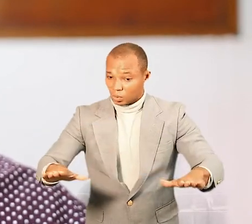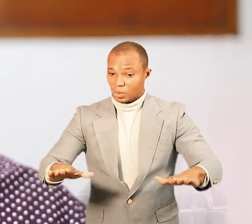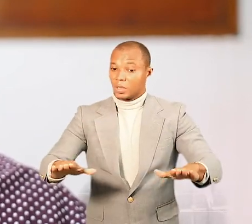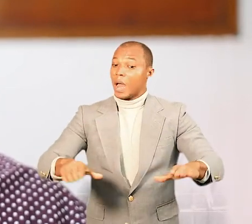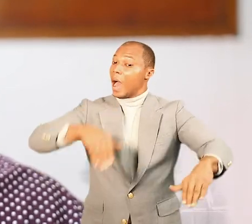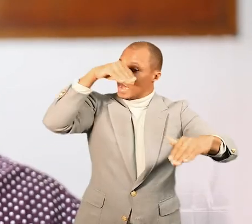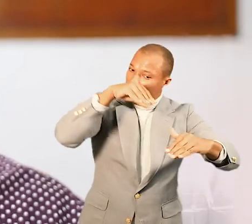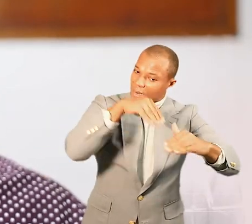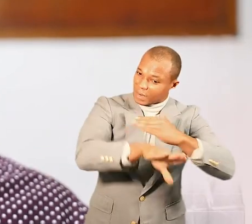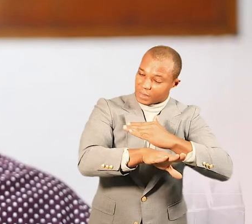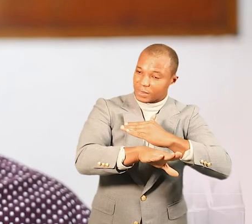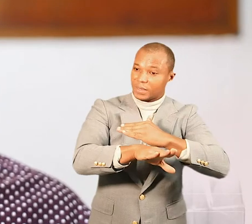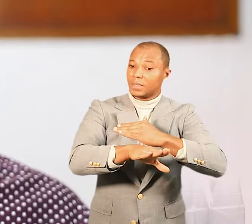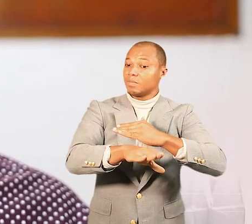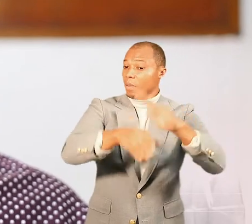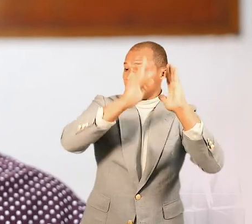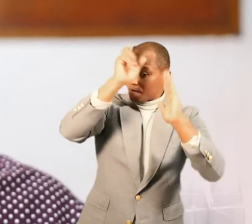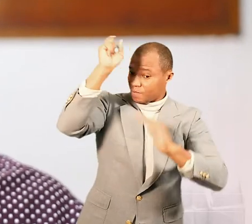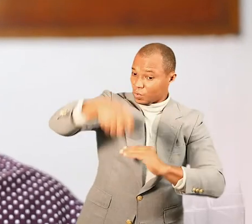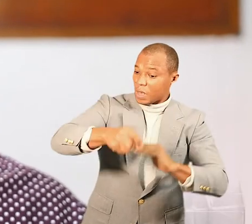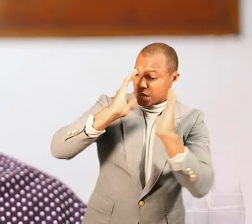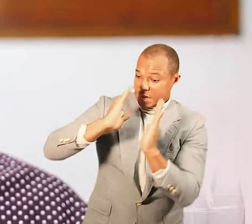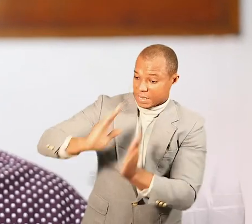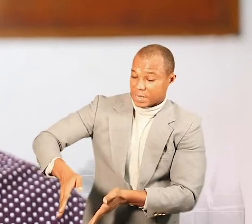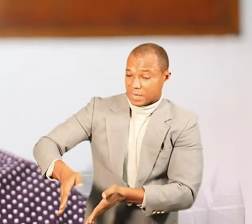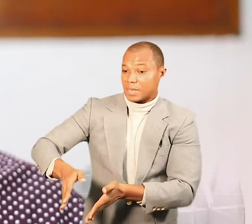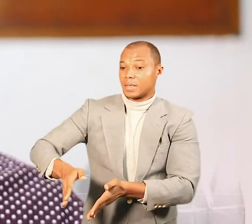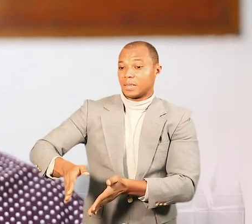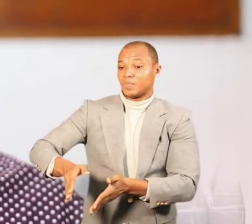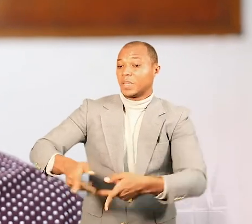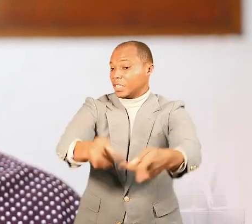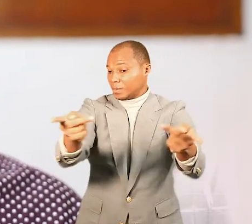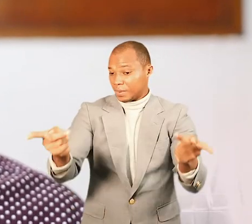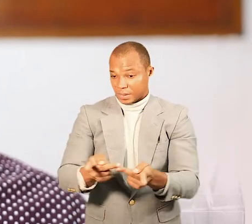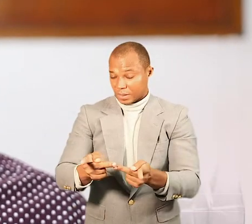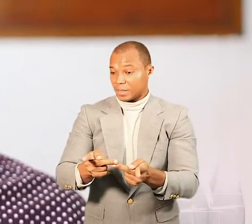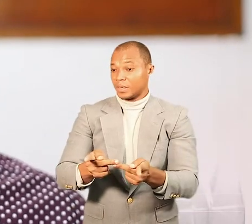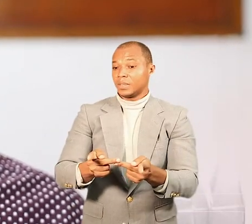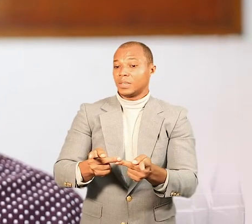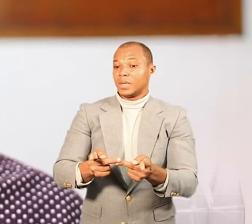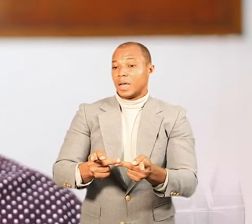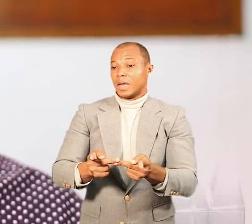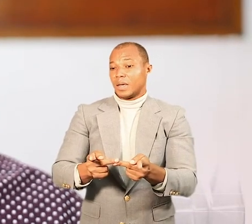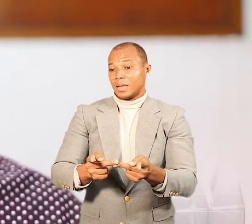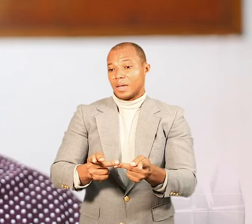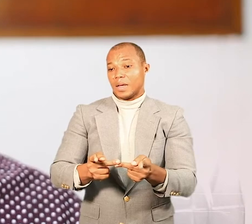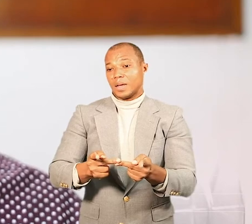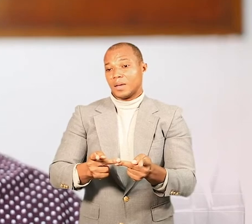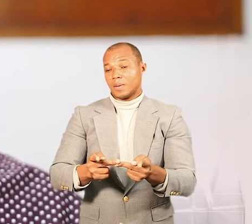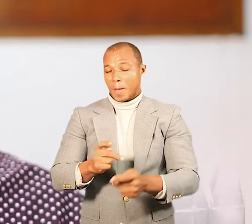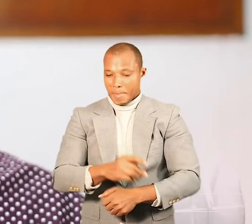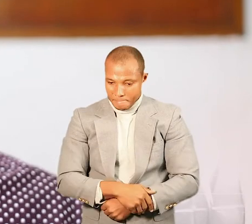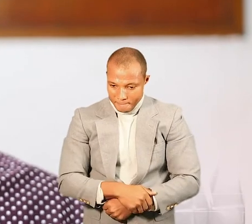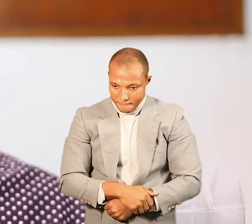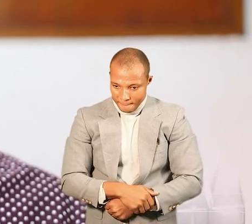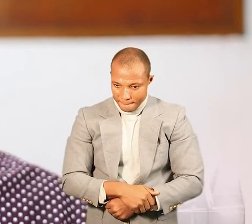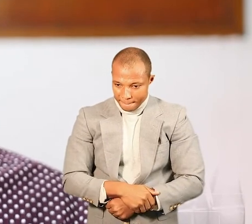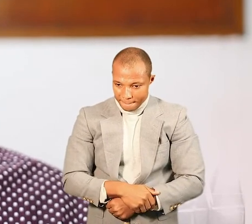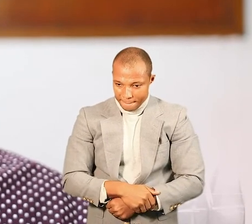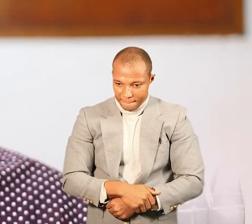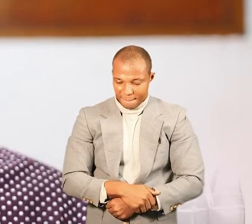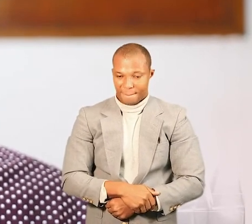li rentrer dans tel état dans telle situation li ta doit quitter espace ça dans telle situation ça veut dire que un projet de vie pour mineur